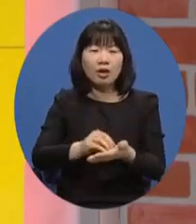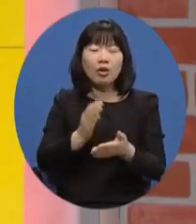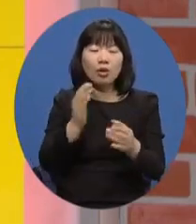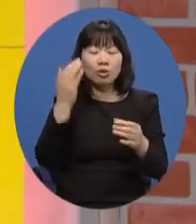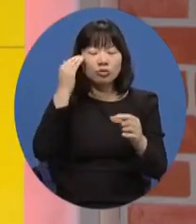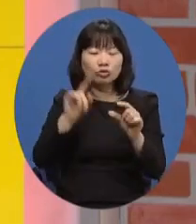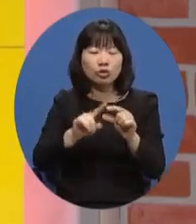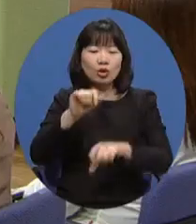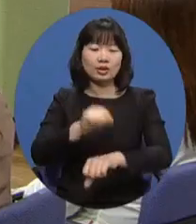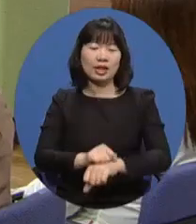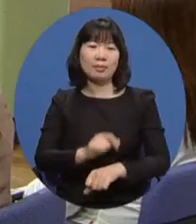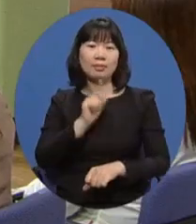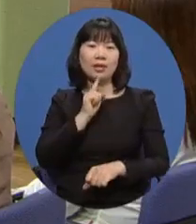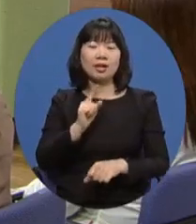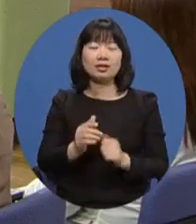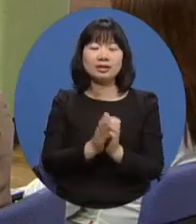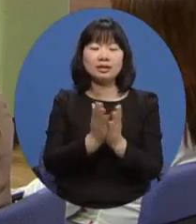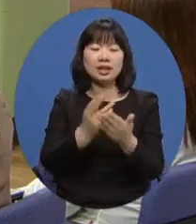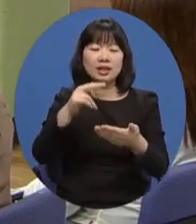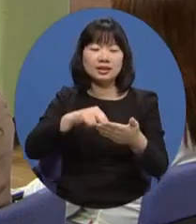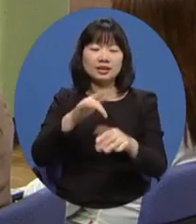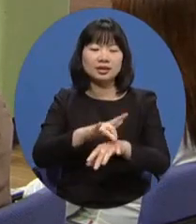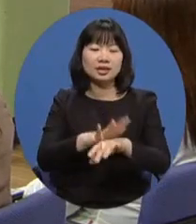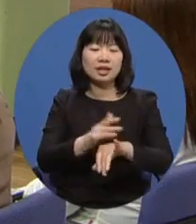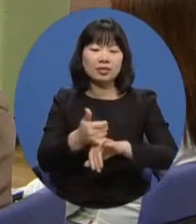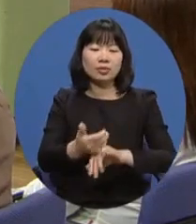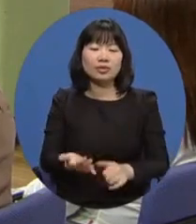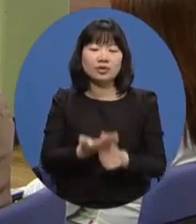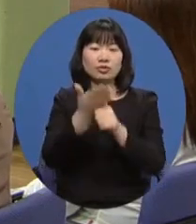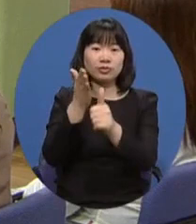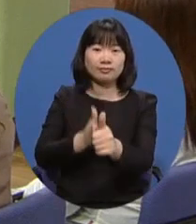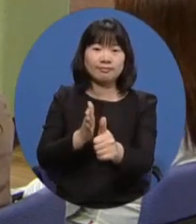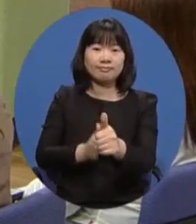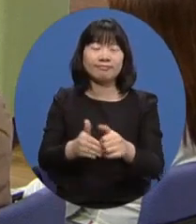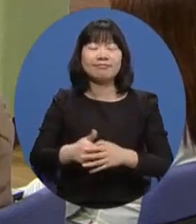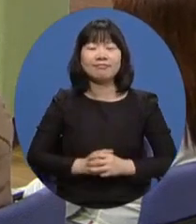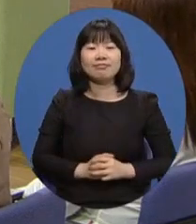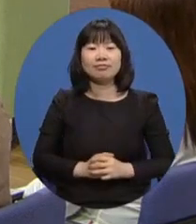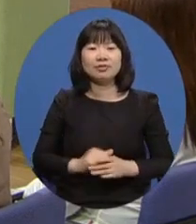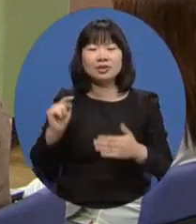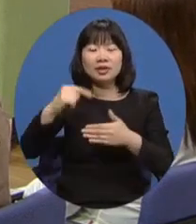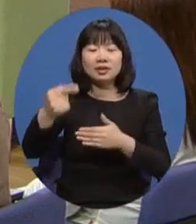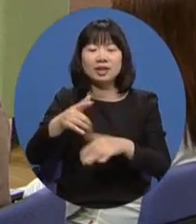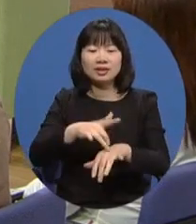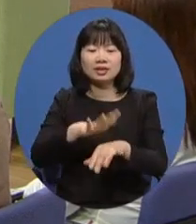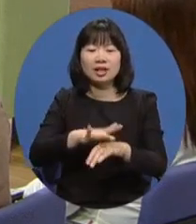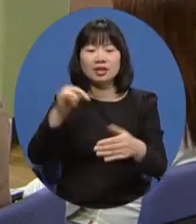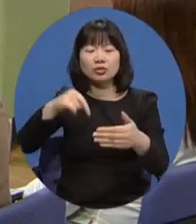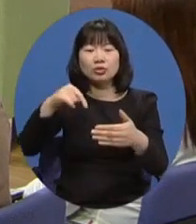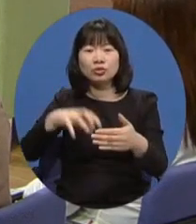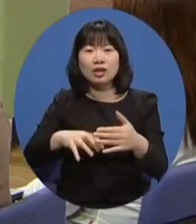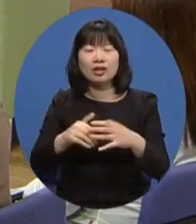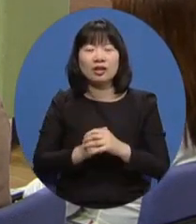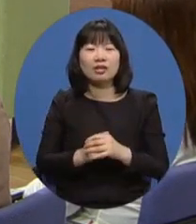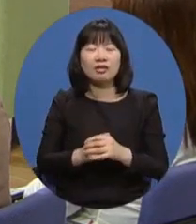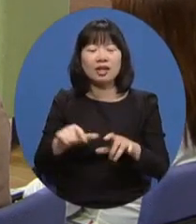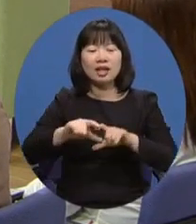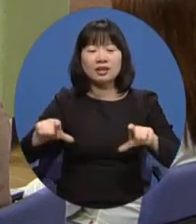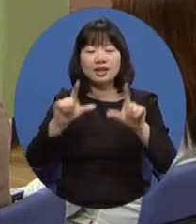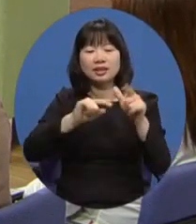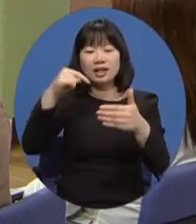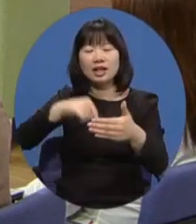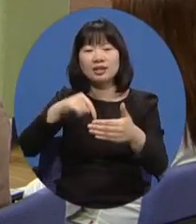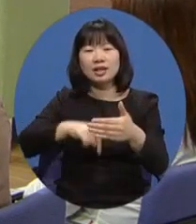잘합니다. 그래서 책 읽는 습관을 꼭 기르셔야 합니다. 그 다음에 이제 습관 중에서도요,